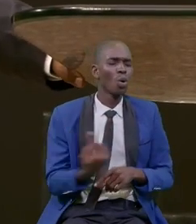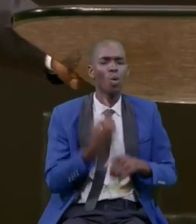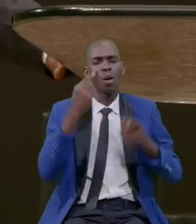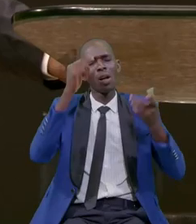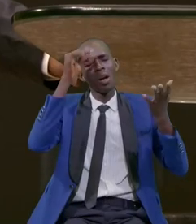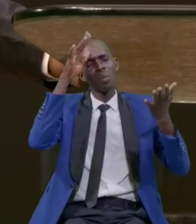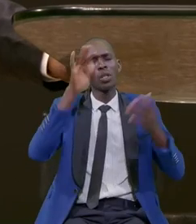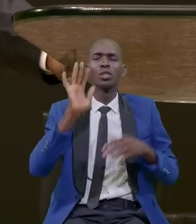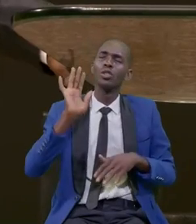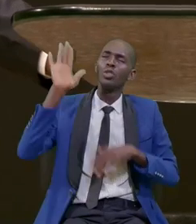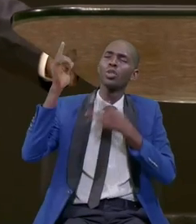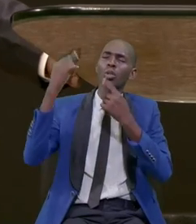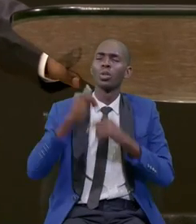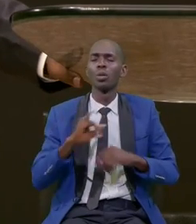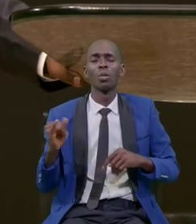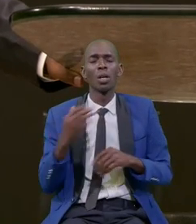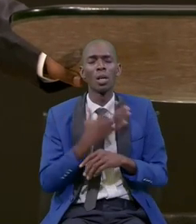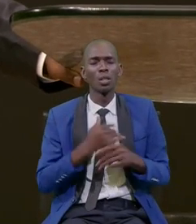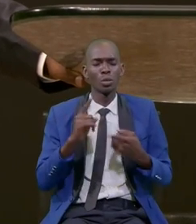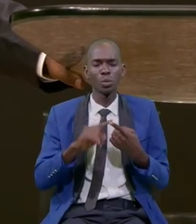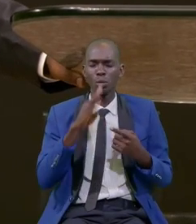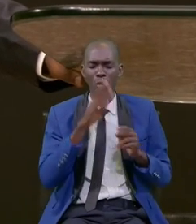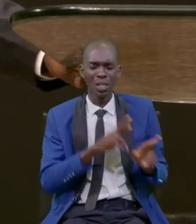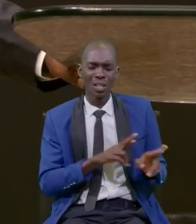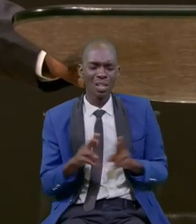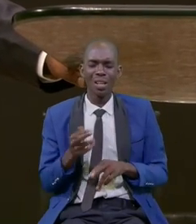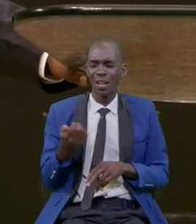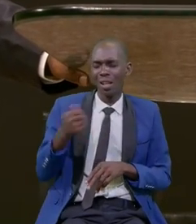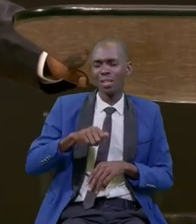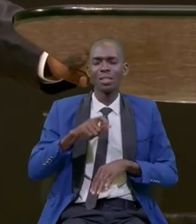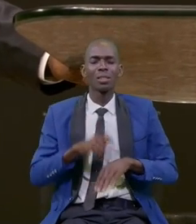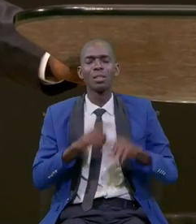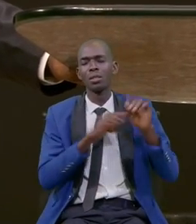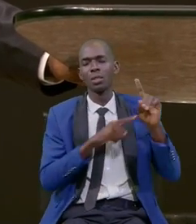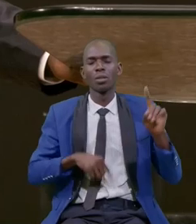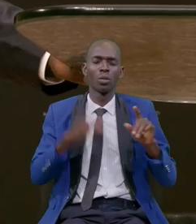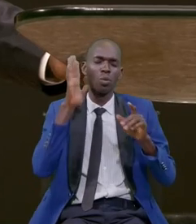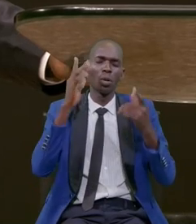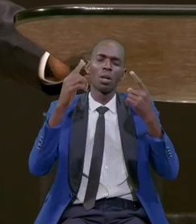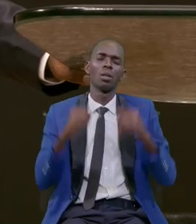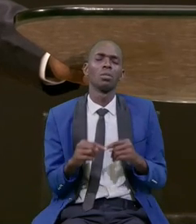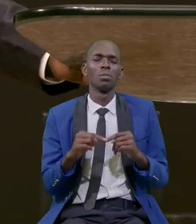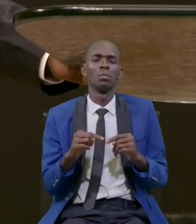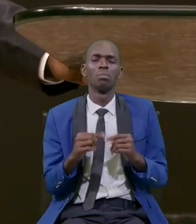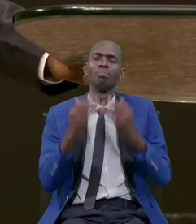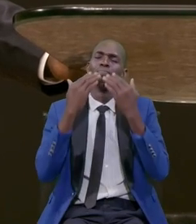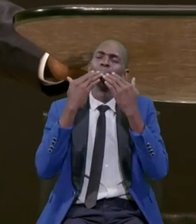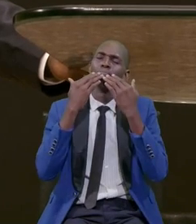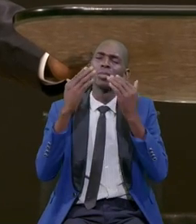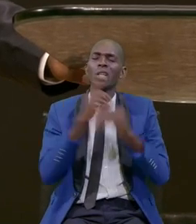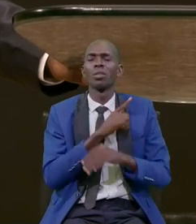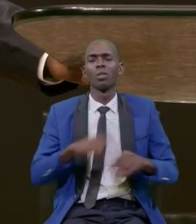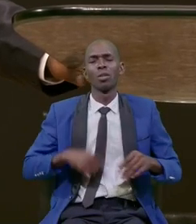en attendant l'avènement du Seigneur, que nous soyons prêts à tout moment que le Seigneur viendra. Merci Seigneur pour